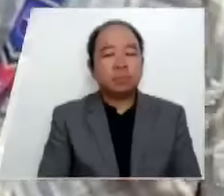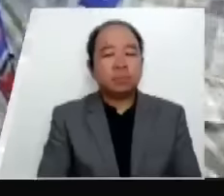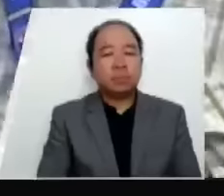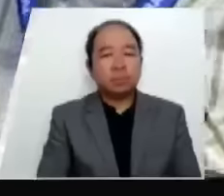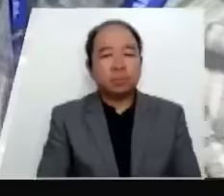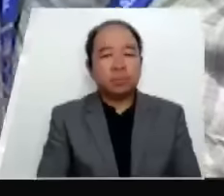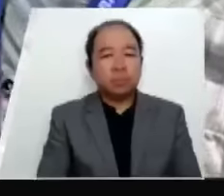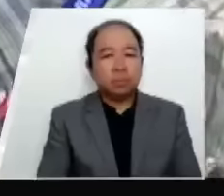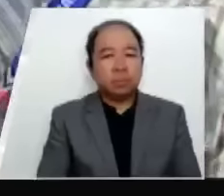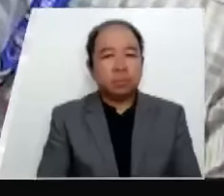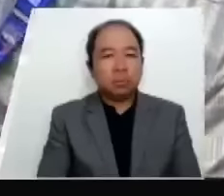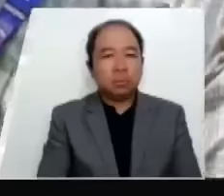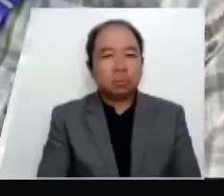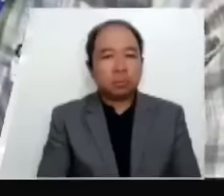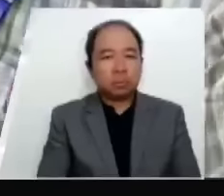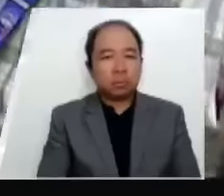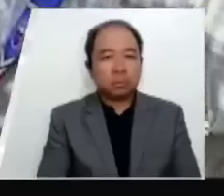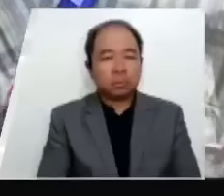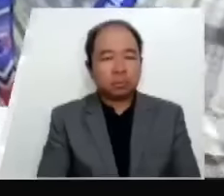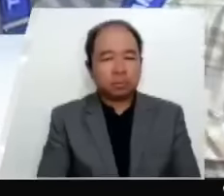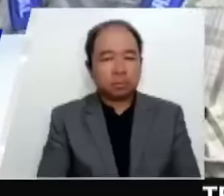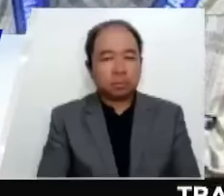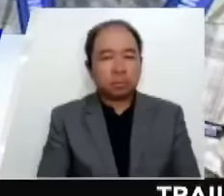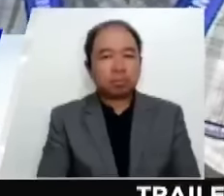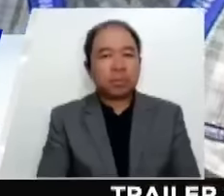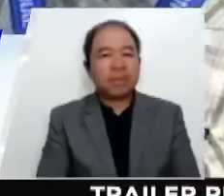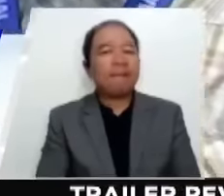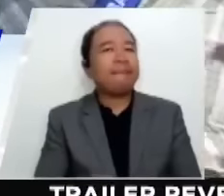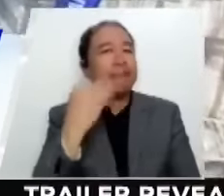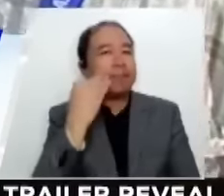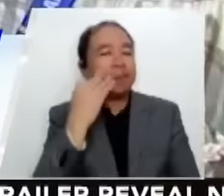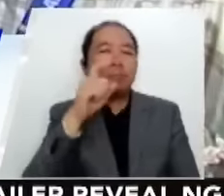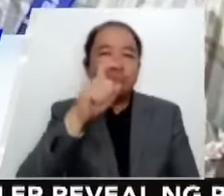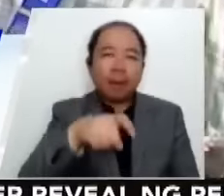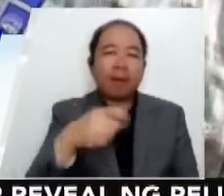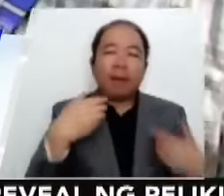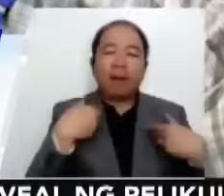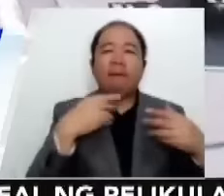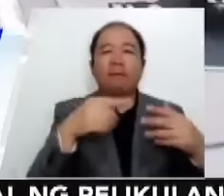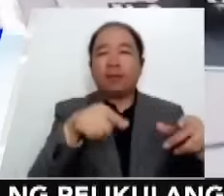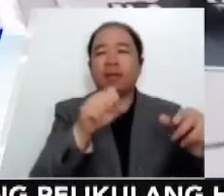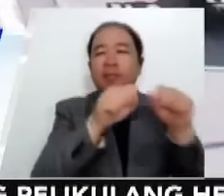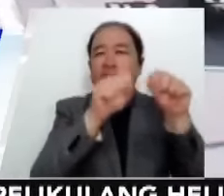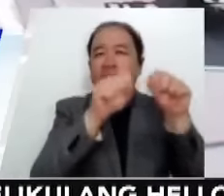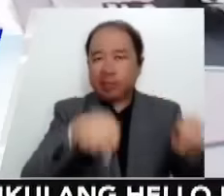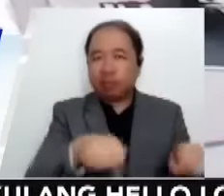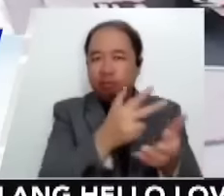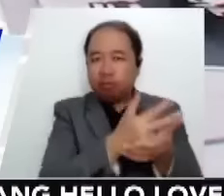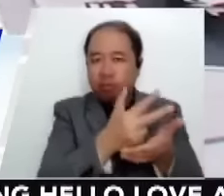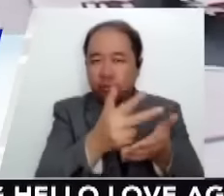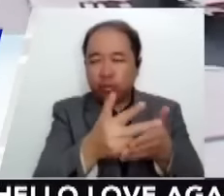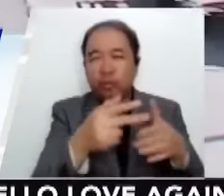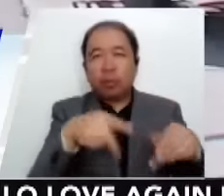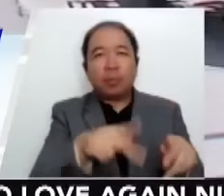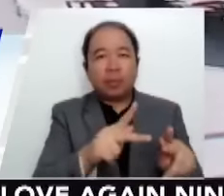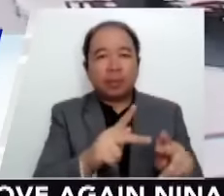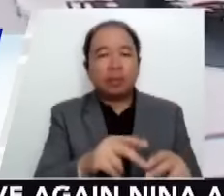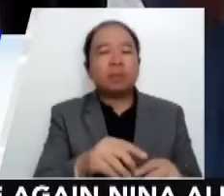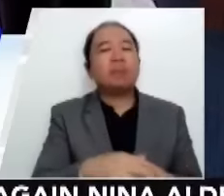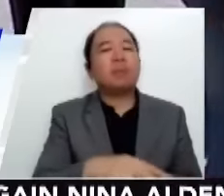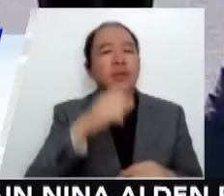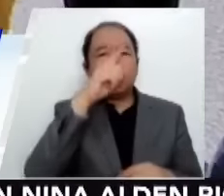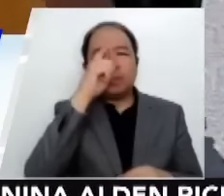Alam mo, technically dapat may terminal permit. Kaya nga sabi, may limit nga to. Dahil sa sobrang haba ng